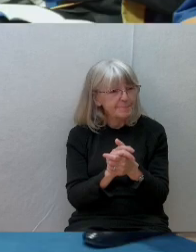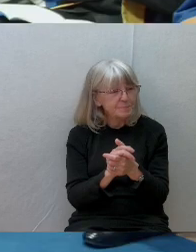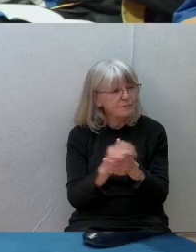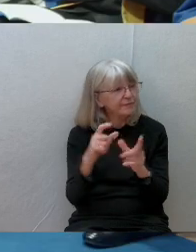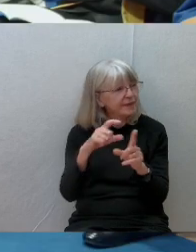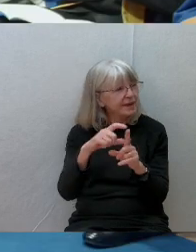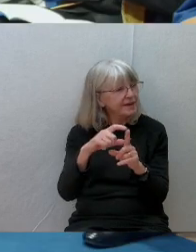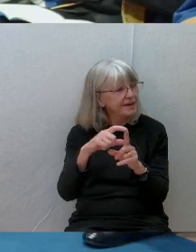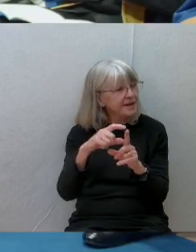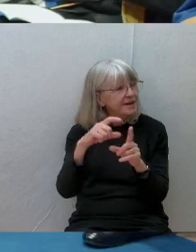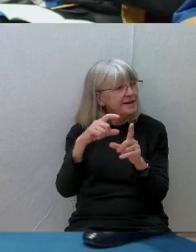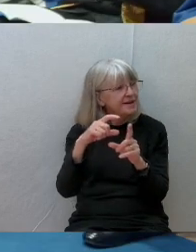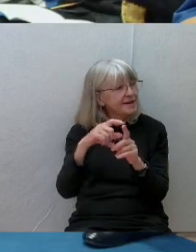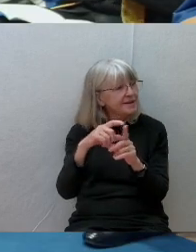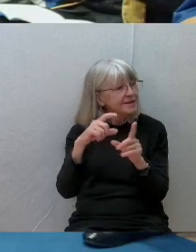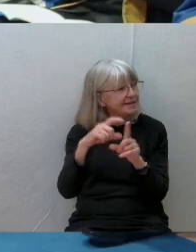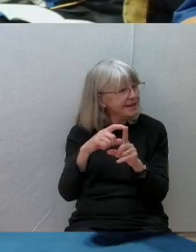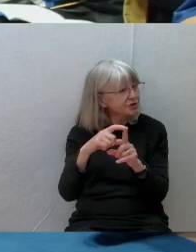Dinesh Kumar Premanand.